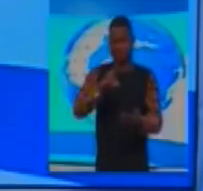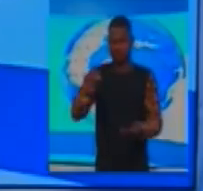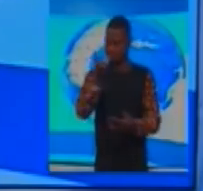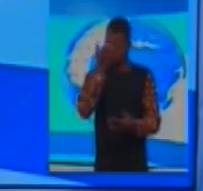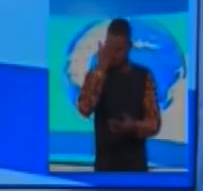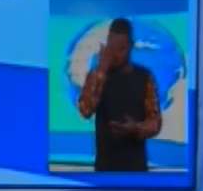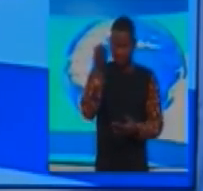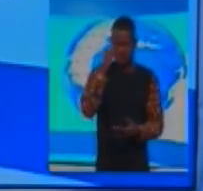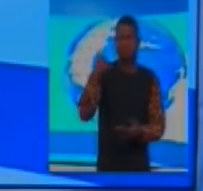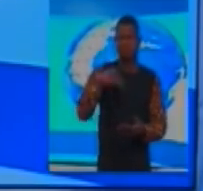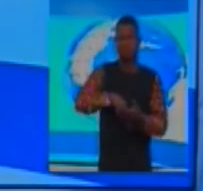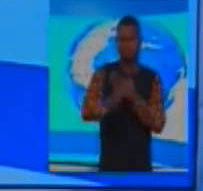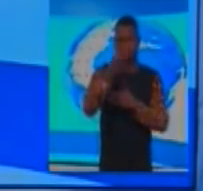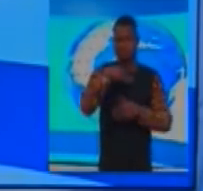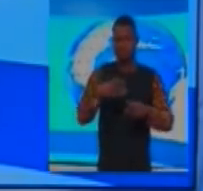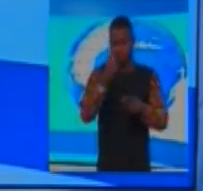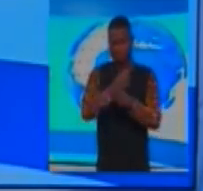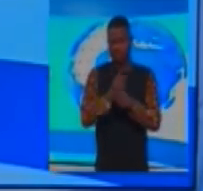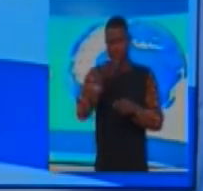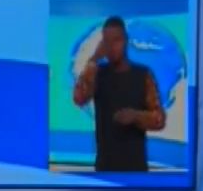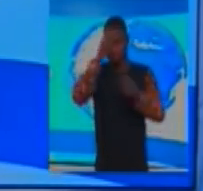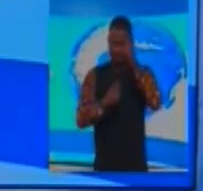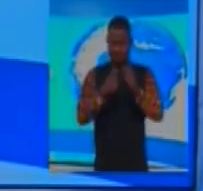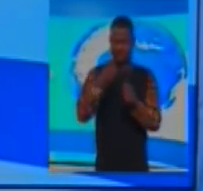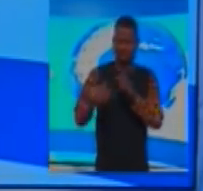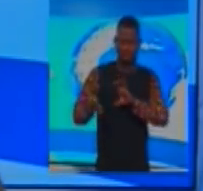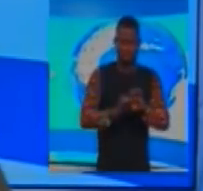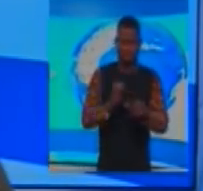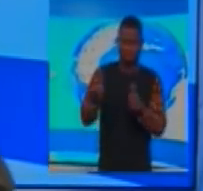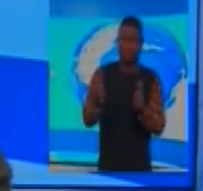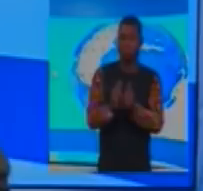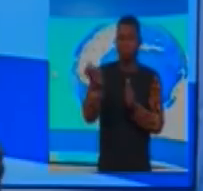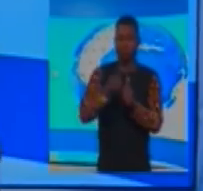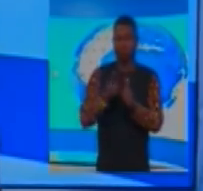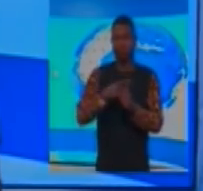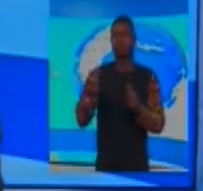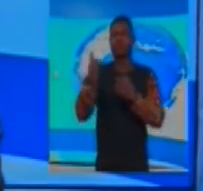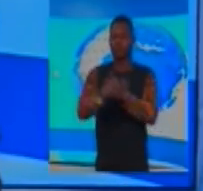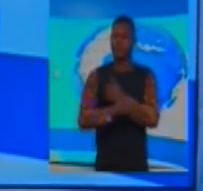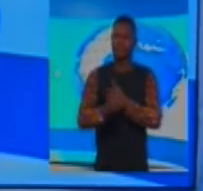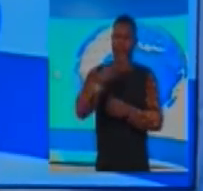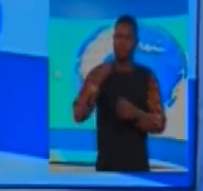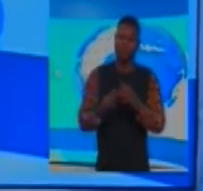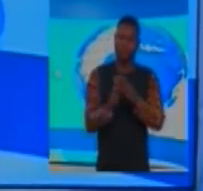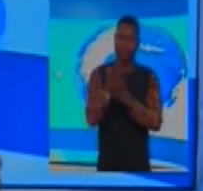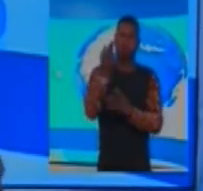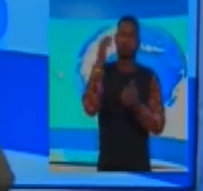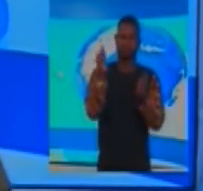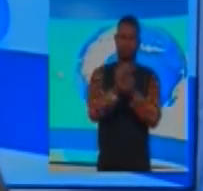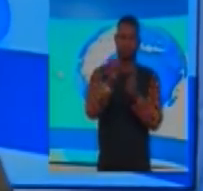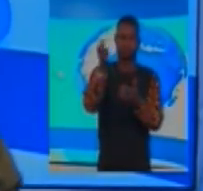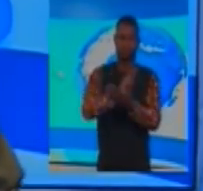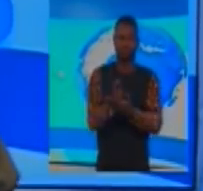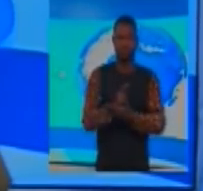potentialités de la filière. Et le pari est tenu avec les premières journées promotionnelles du lait. Nous suivons le lancement de l'événement